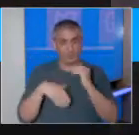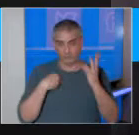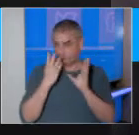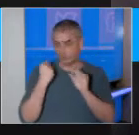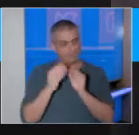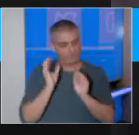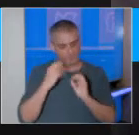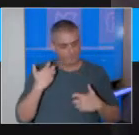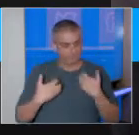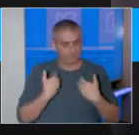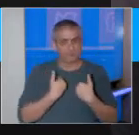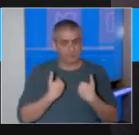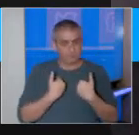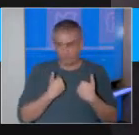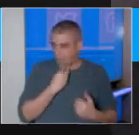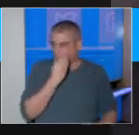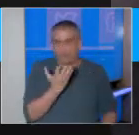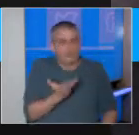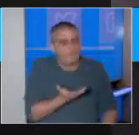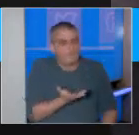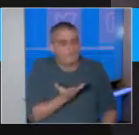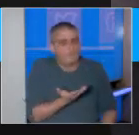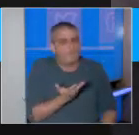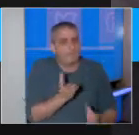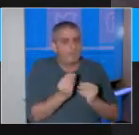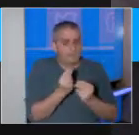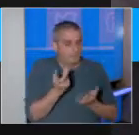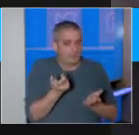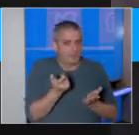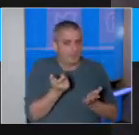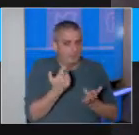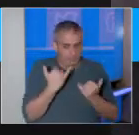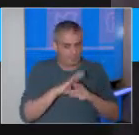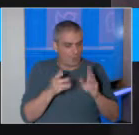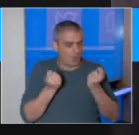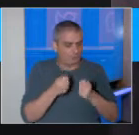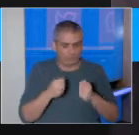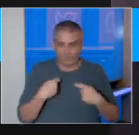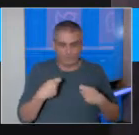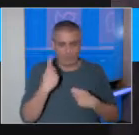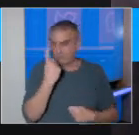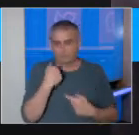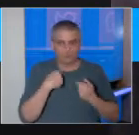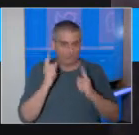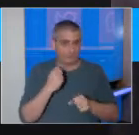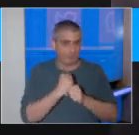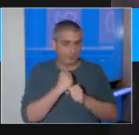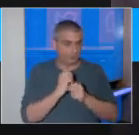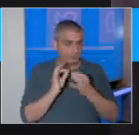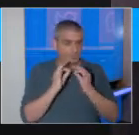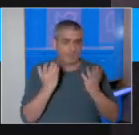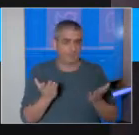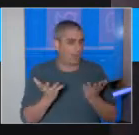שזה ממש הרתיח אותי, אני שואל אותו, מה יהיה עם, עם האונליין הזה? כרגע הכל סגור, המחירות היחידות שאנחנו מצליחים לייצר זה